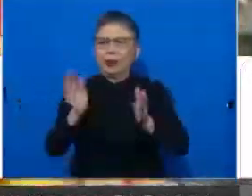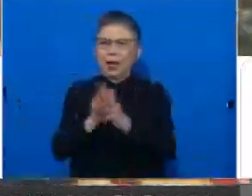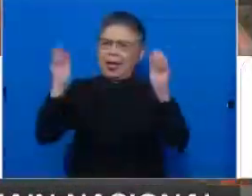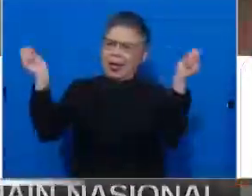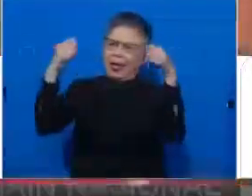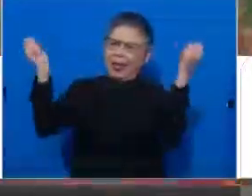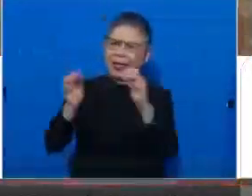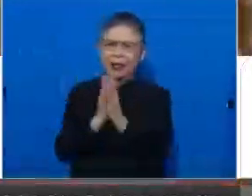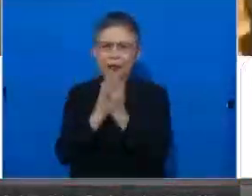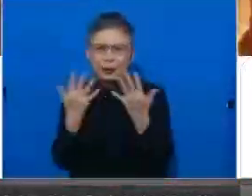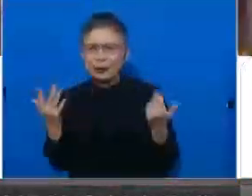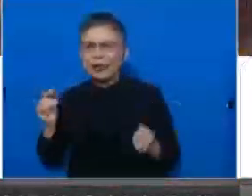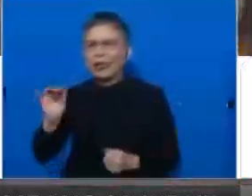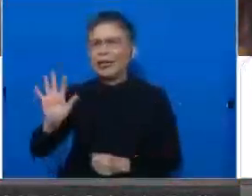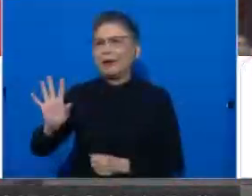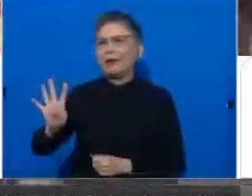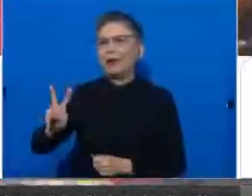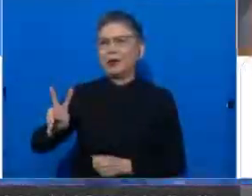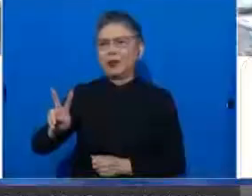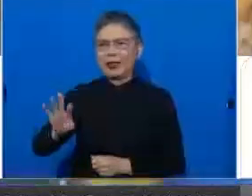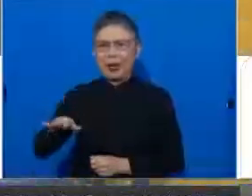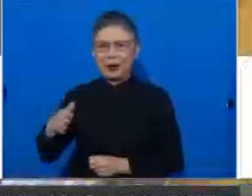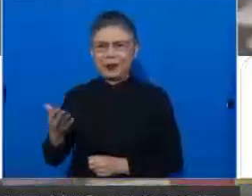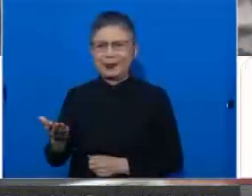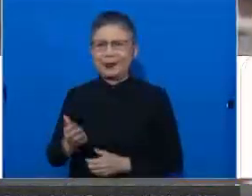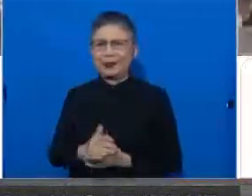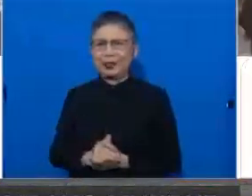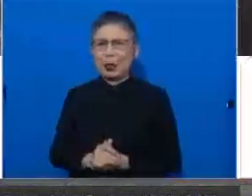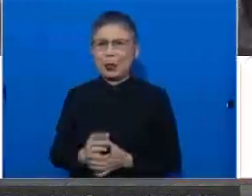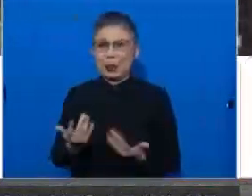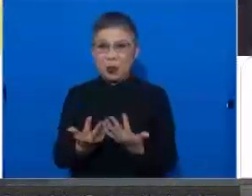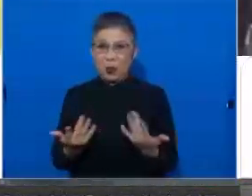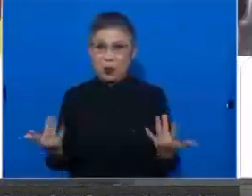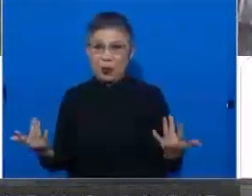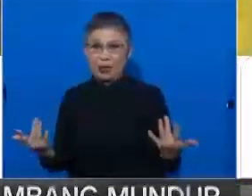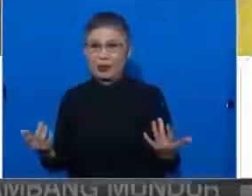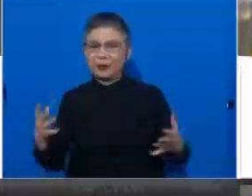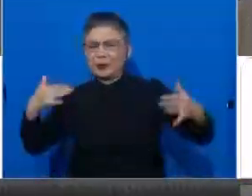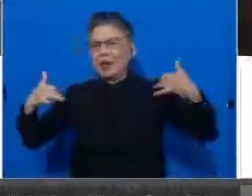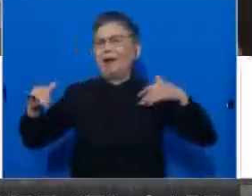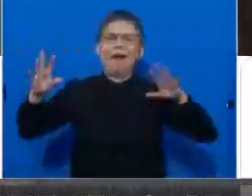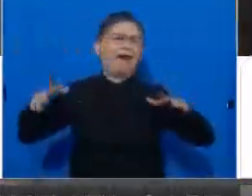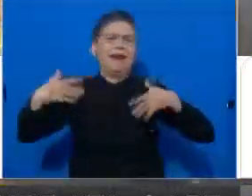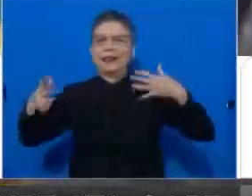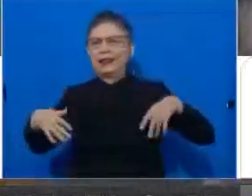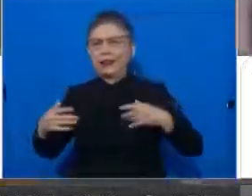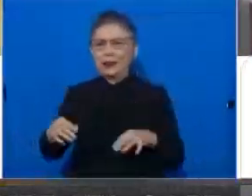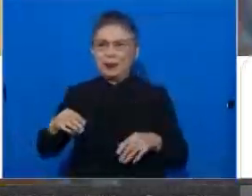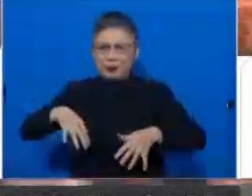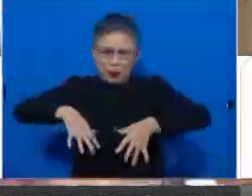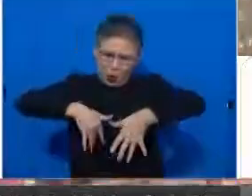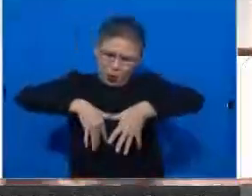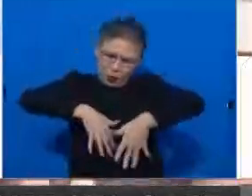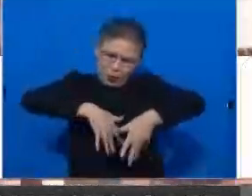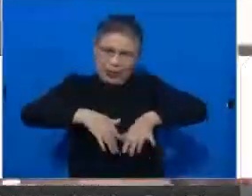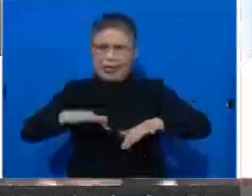Kota Bogor ke-542. Warga Kota Hujan ini antusias lantaran ingin menyaksikan